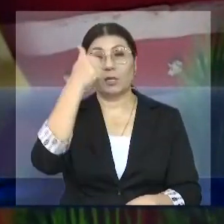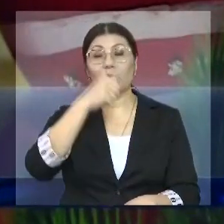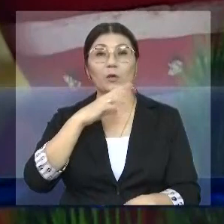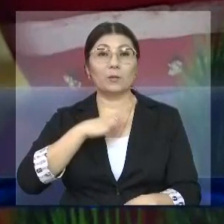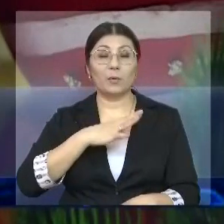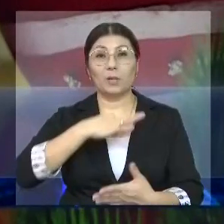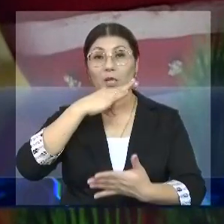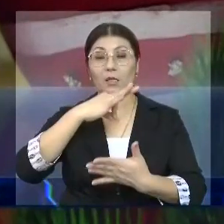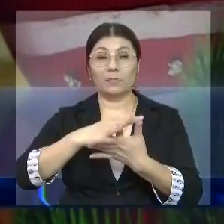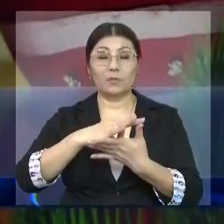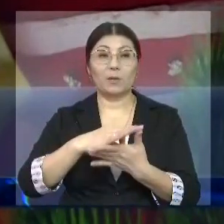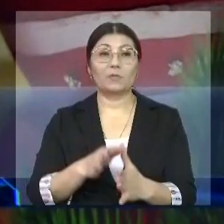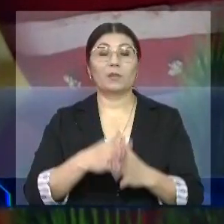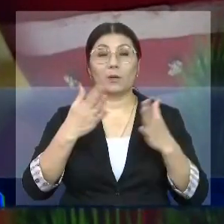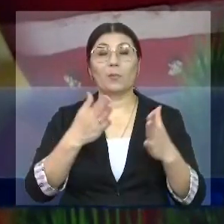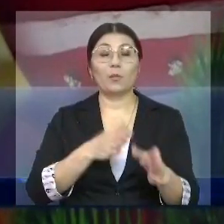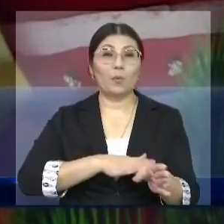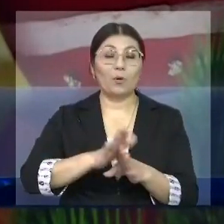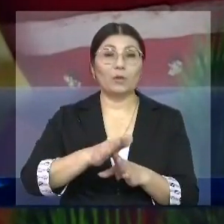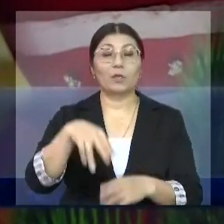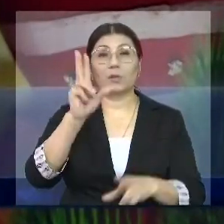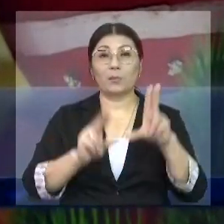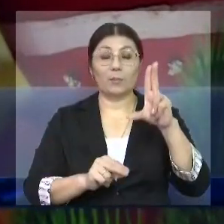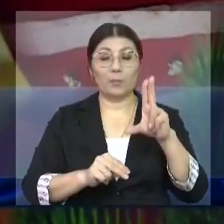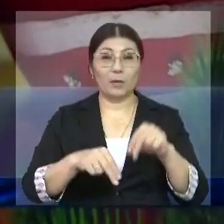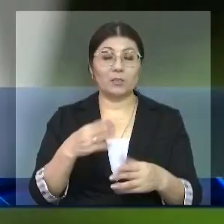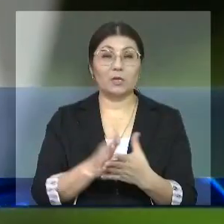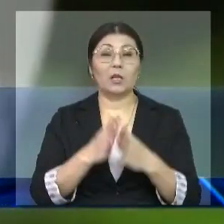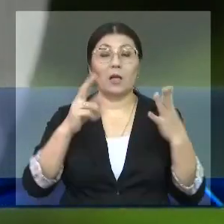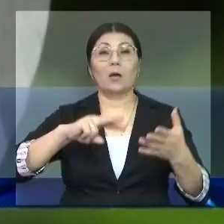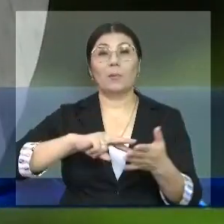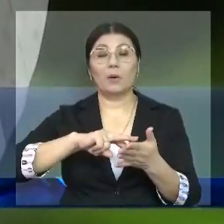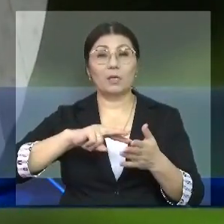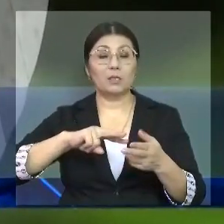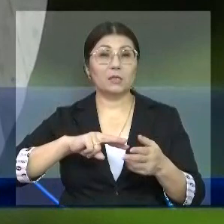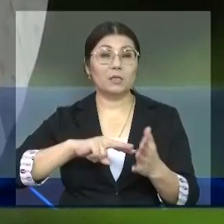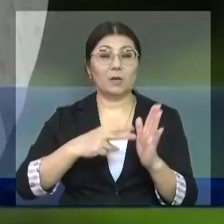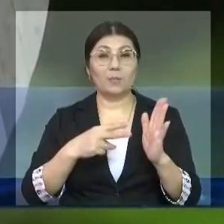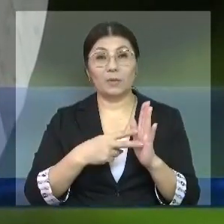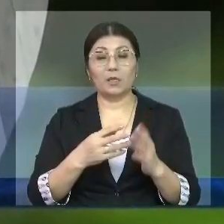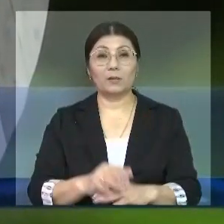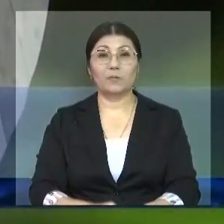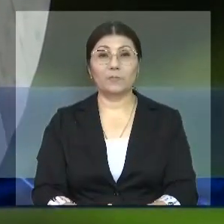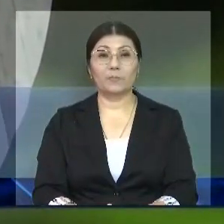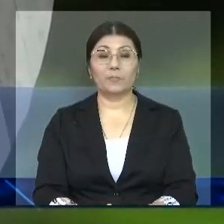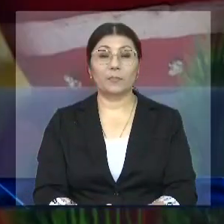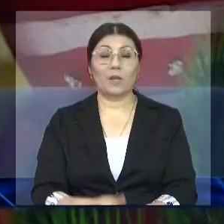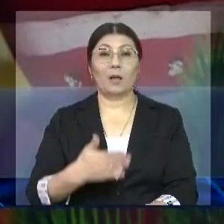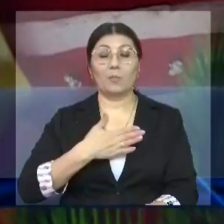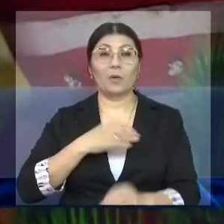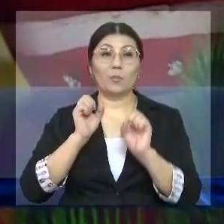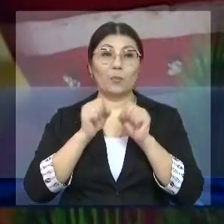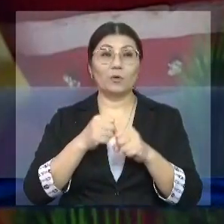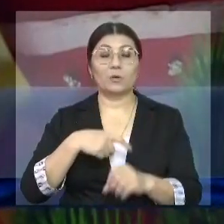был полон больших надежд, больших планов, большой трансформации и, конечно, прорывными проектами. Мы можем